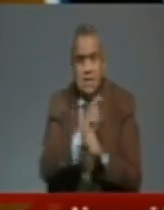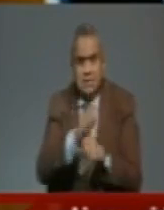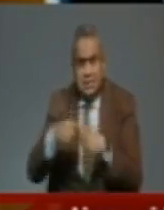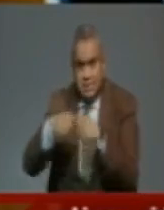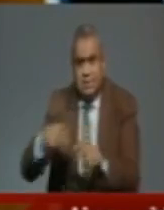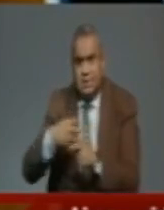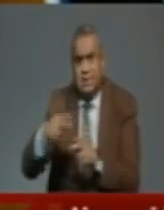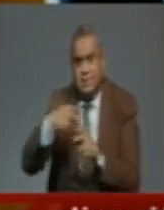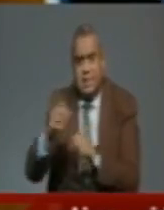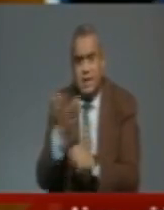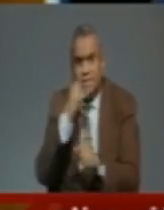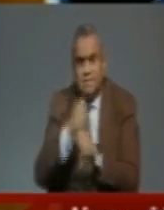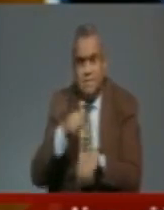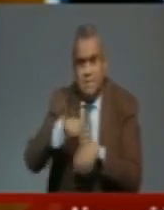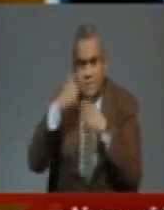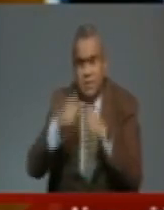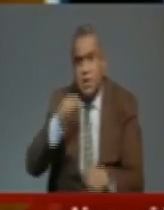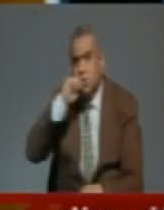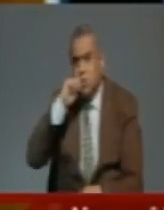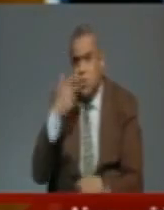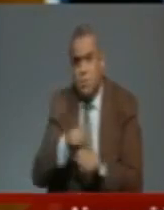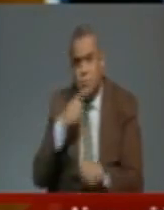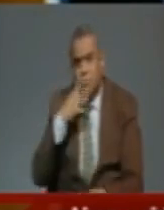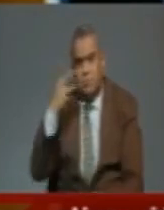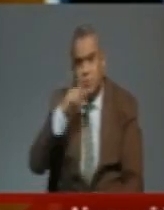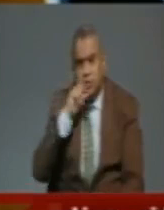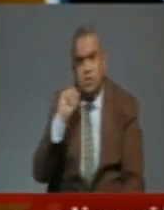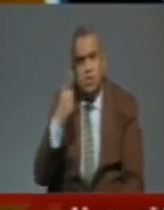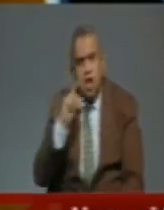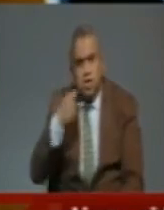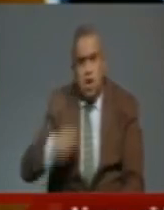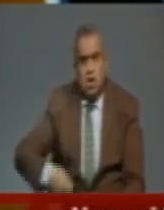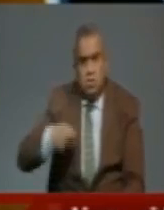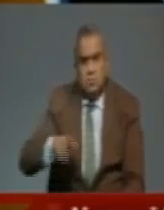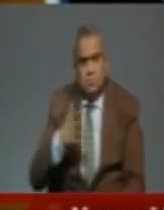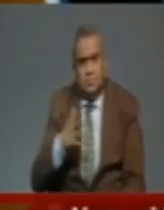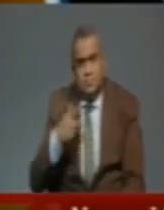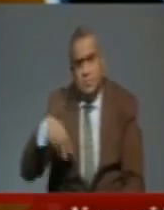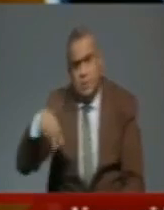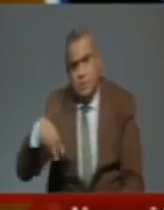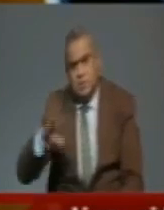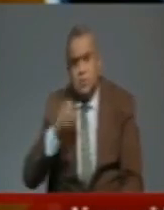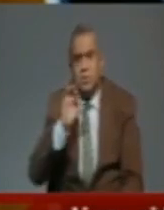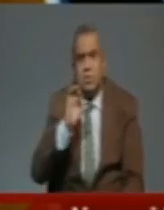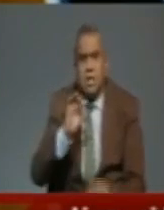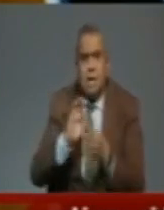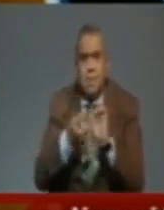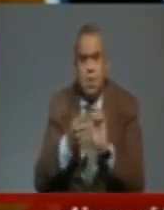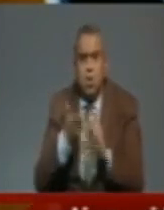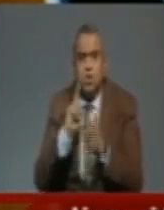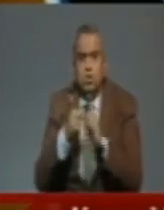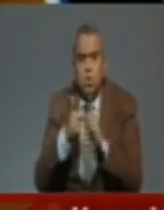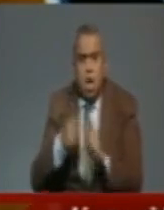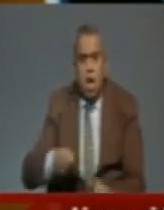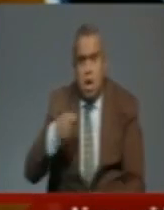ايراد هيئه مينا دمياط، بندفع تقريبا كل شهر تقريبا في حدود ما بين 8 ل 9 مليون دولار من عائد مينا اسكندريه،